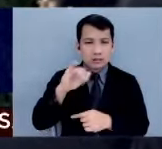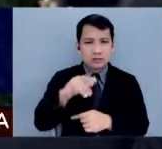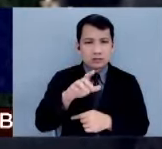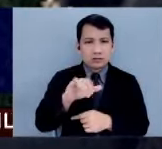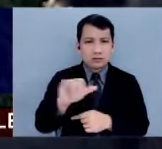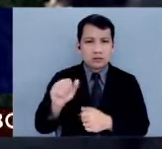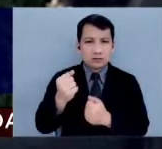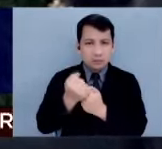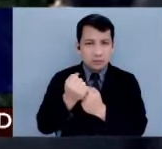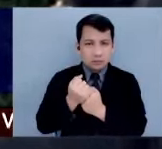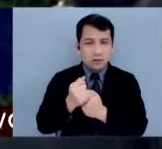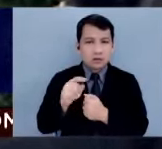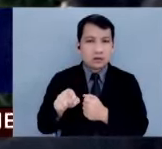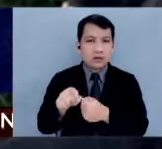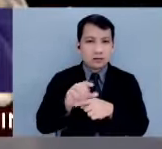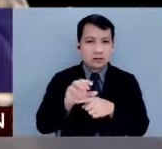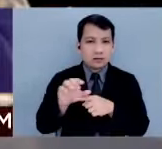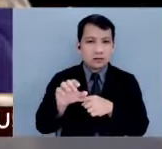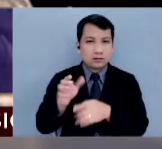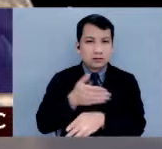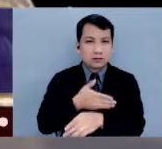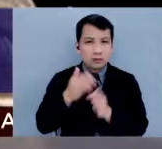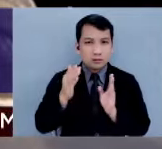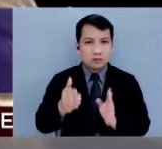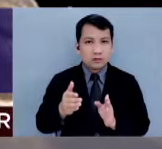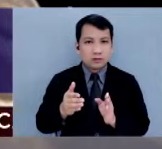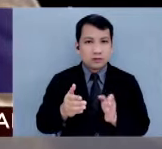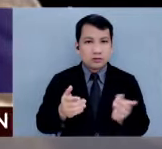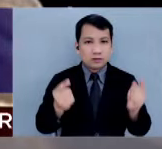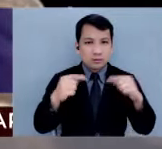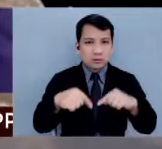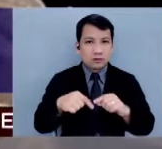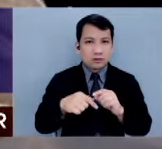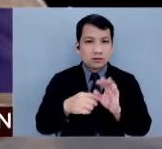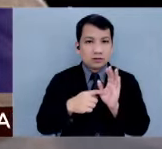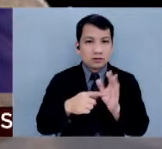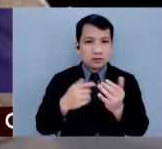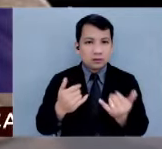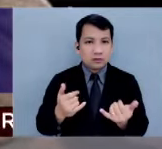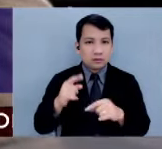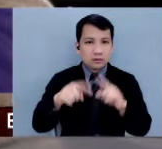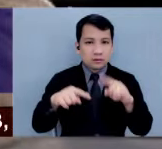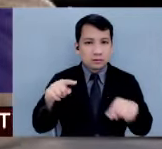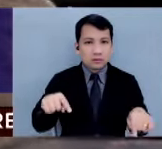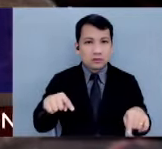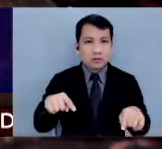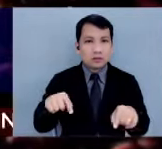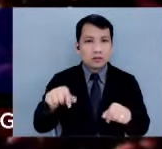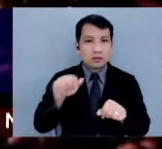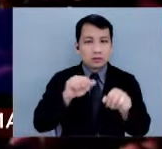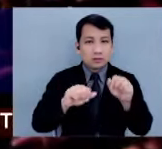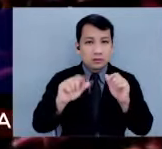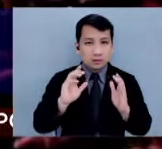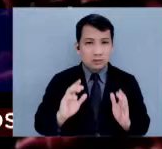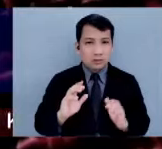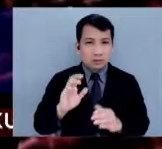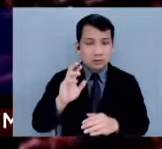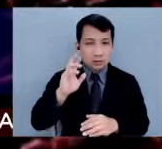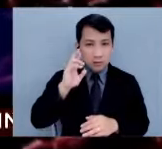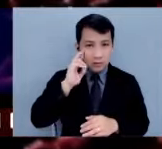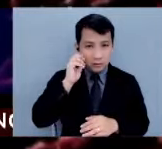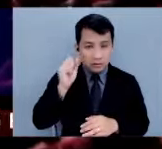nito ang karera ng singer. Present din sa burol ngayong gabi ang iba pang celebrities gaya ni na Randy Santiago at